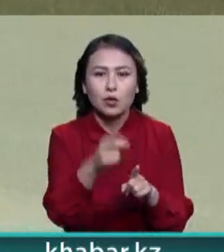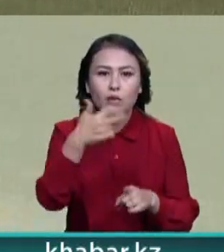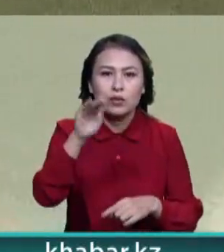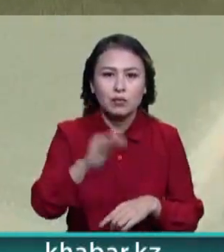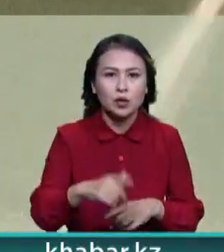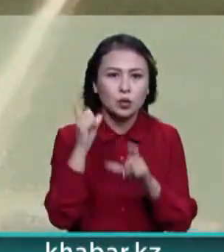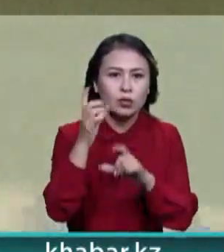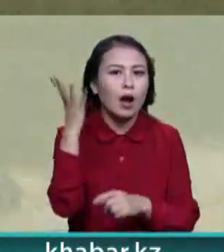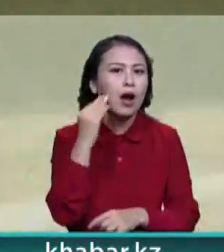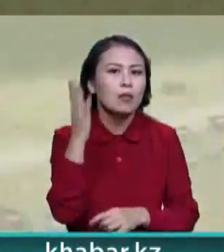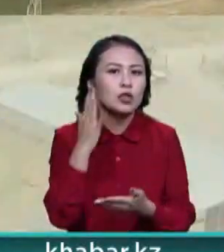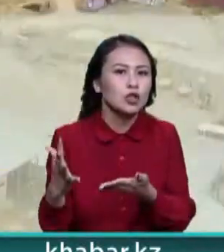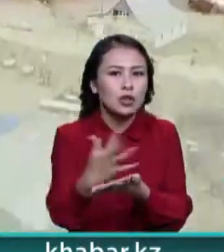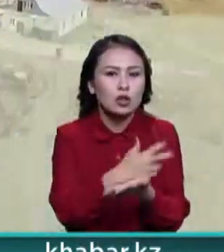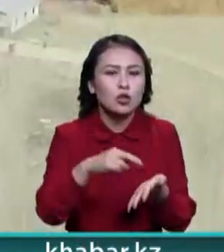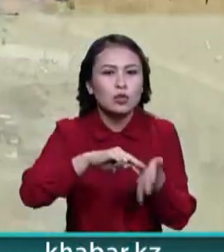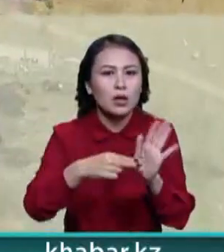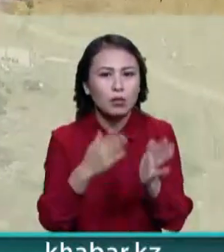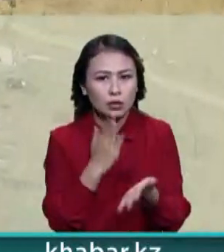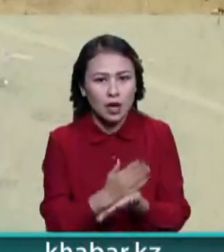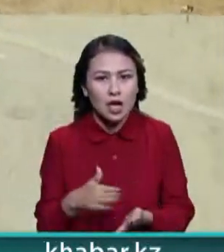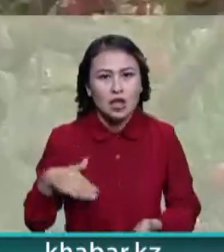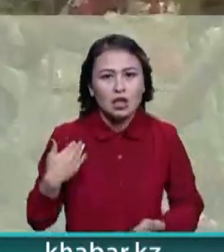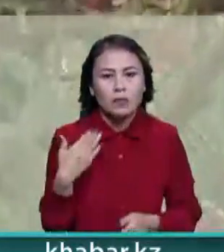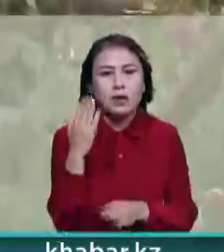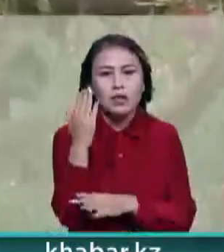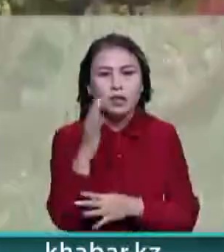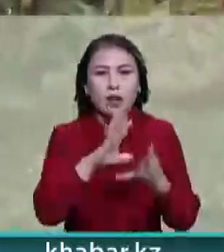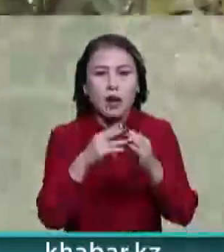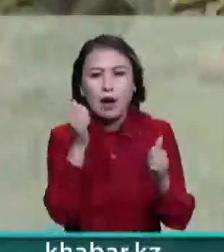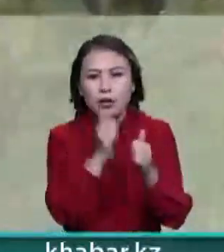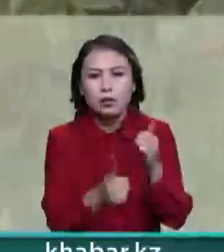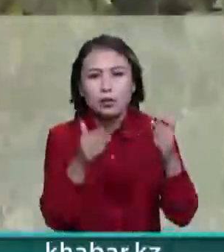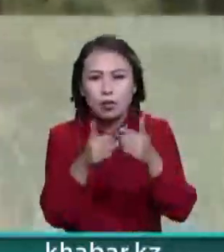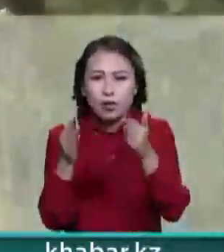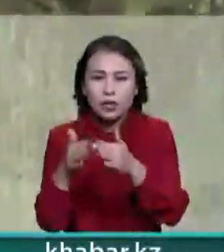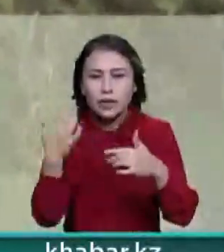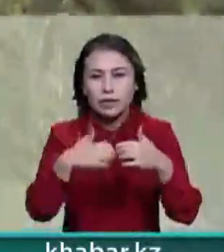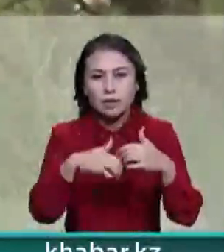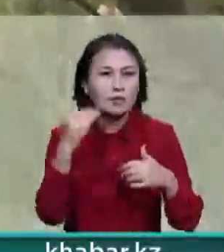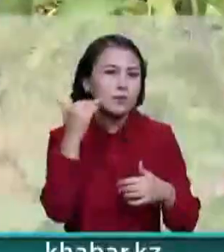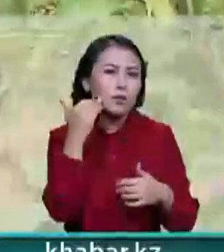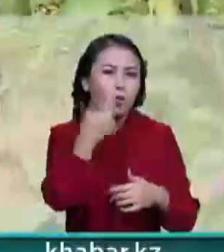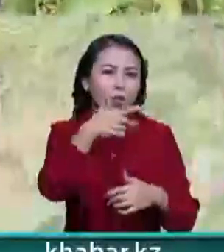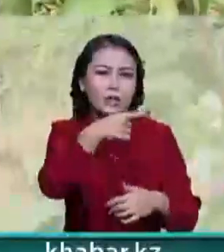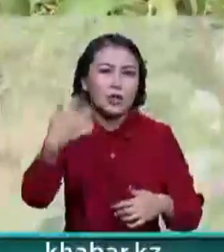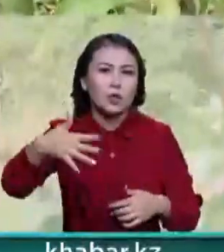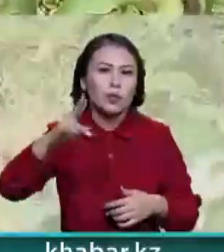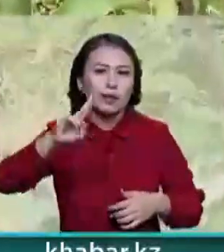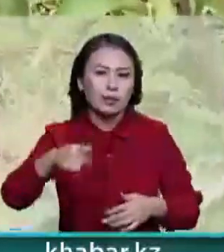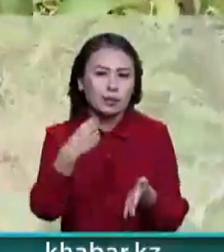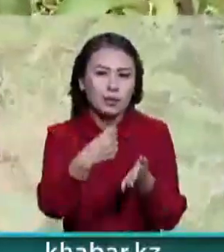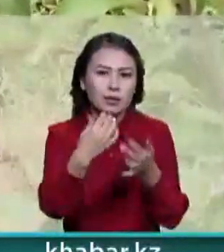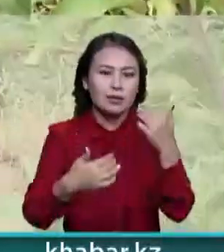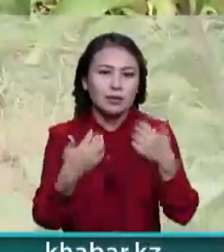баудан 30 мың тонна алма жинауда жоспарлап отыр. Жеміс ағаштарының әр түбі орташа есеппен 30-дан 50